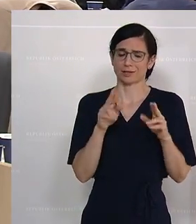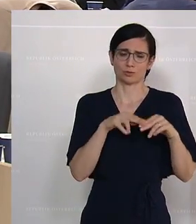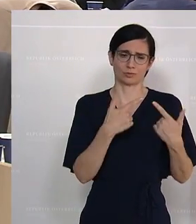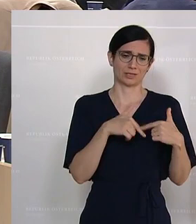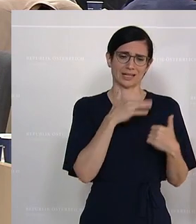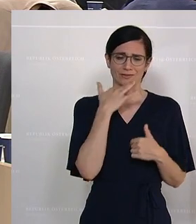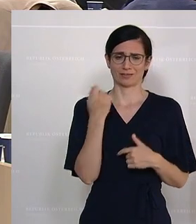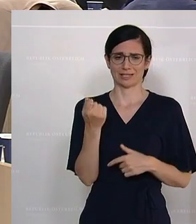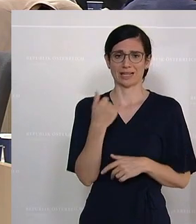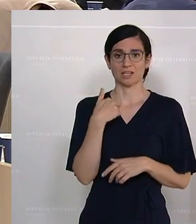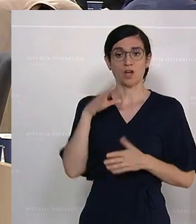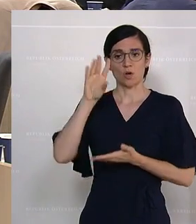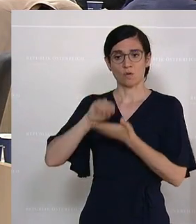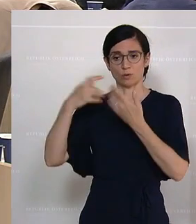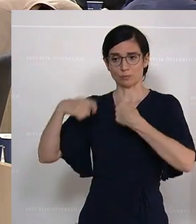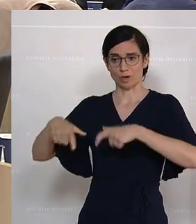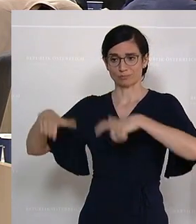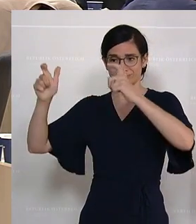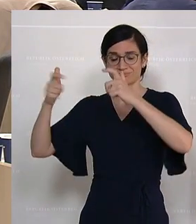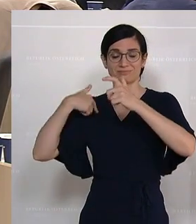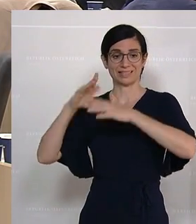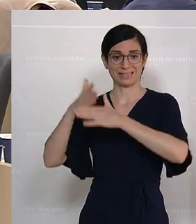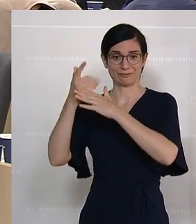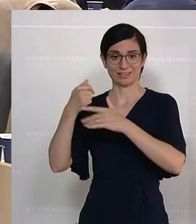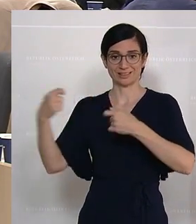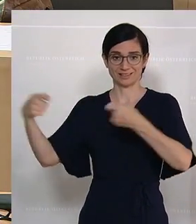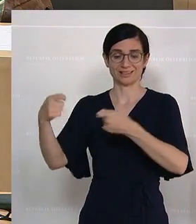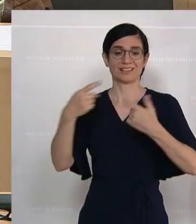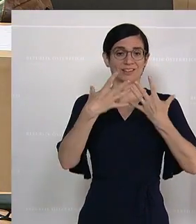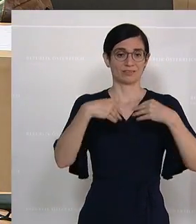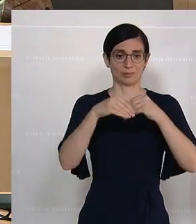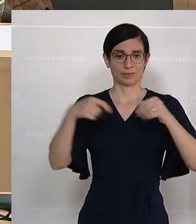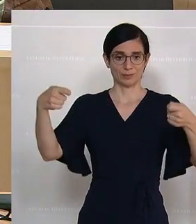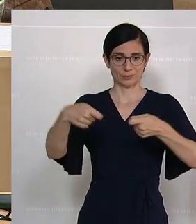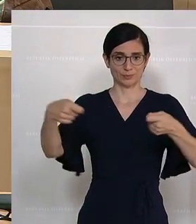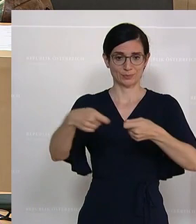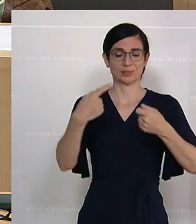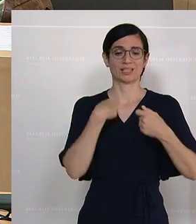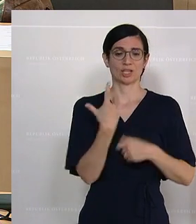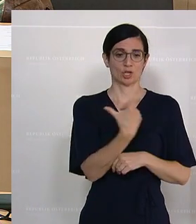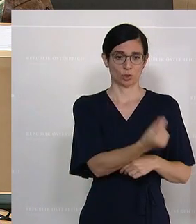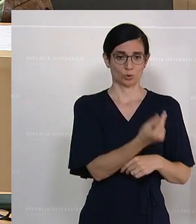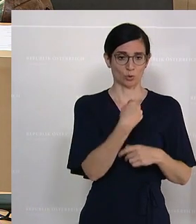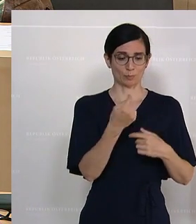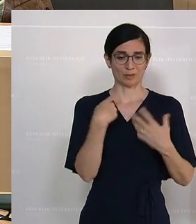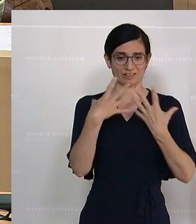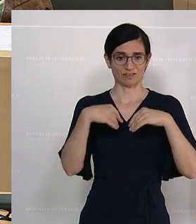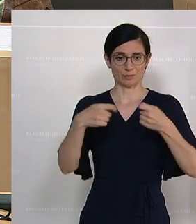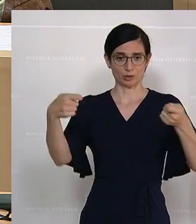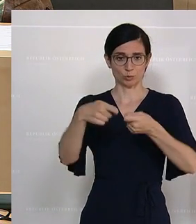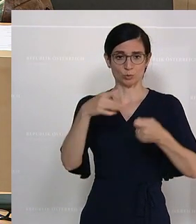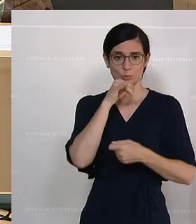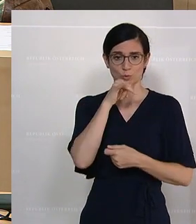erhöht damit wird der familien zuschuss erhöht damit wird es einen doppelten familienzuschuss geben im